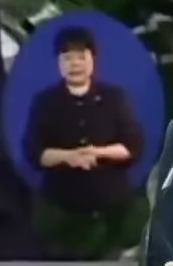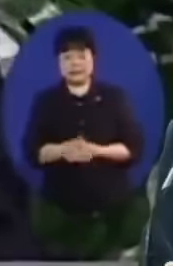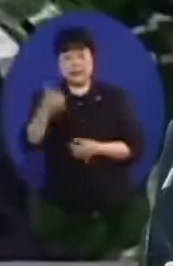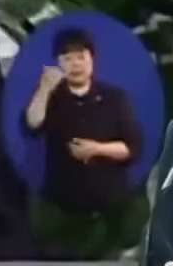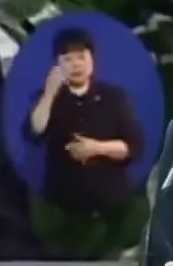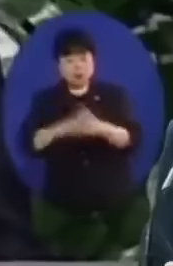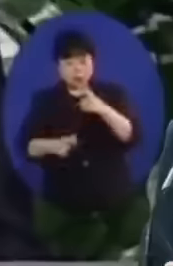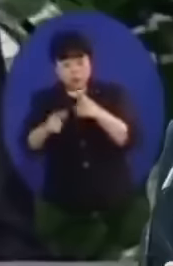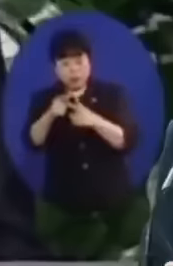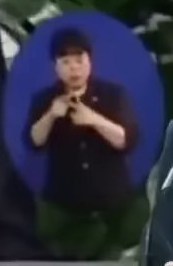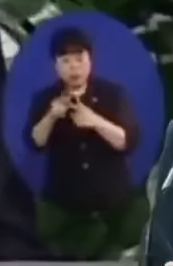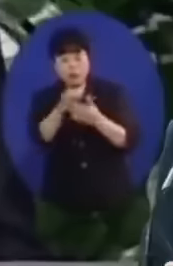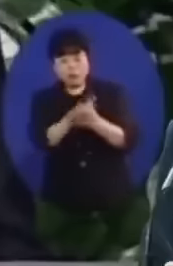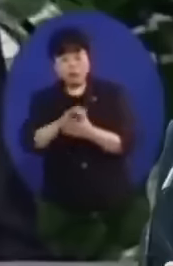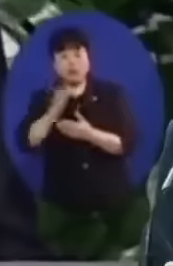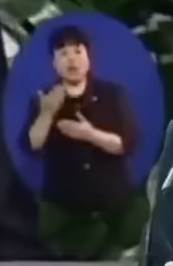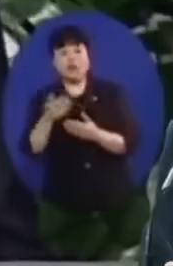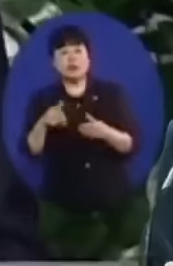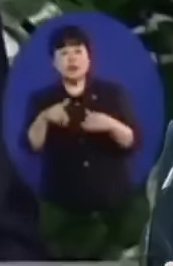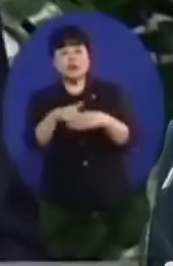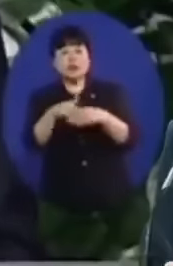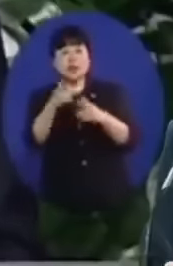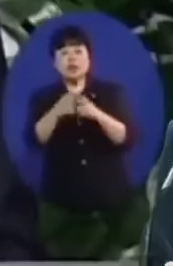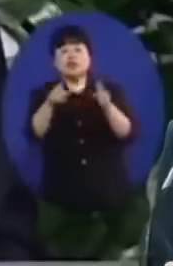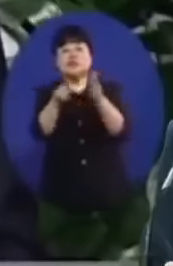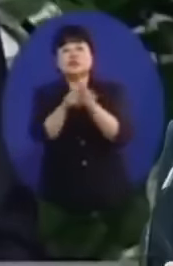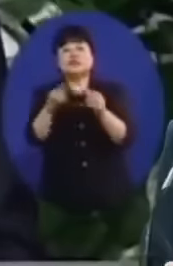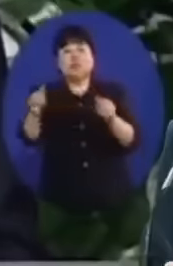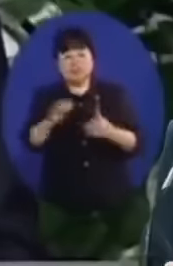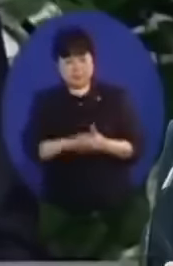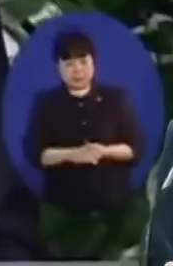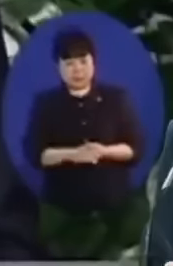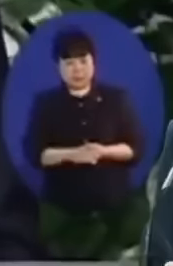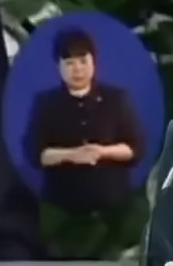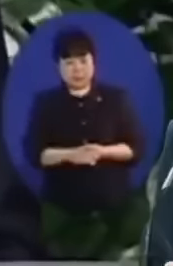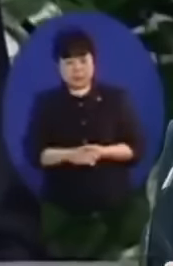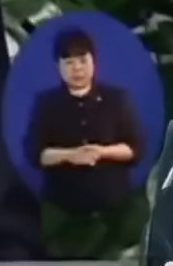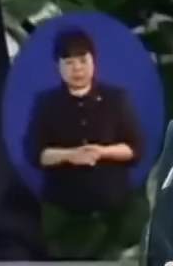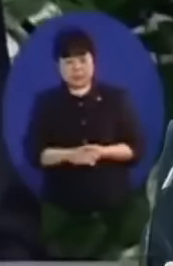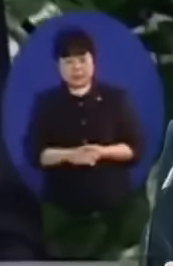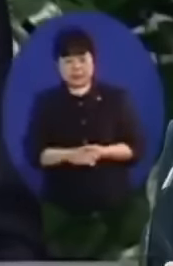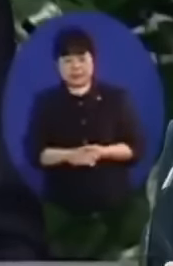누구보다도 친구가 되어야 될 종교인들이, 제사장과 레위인이